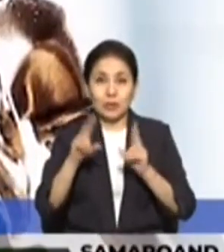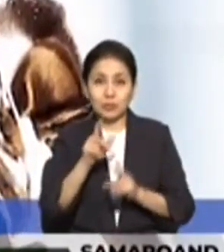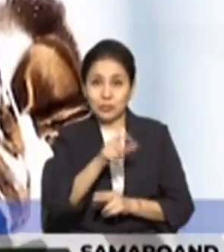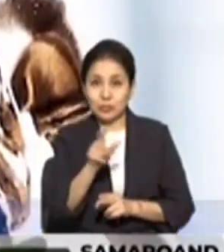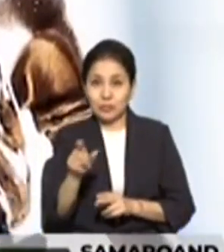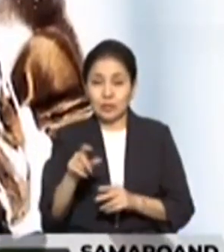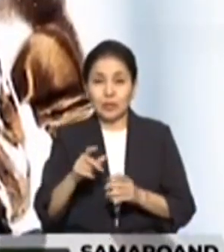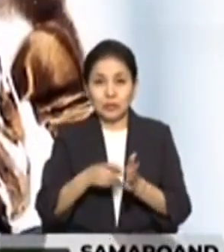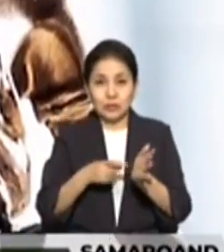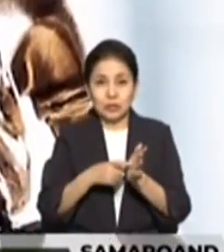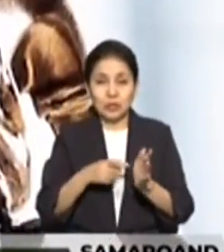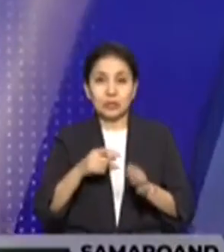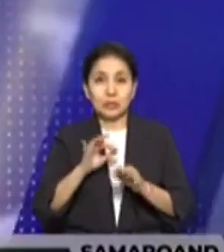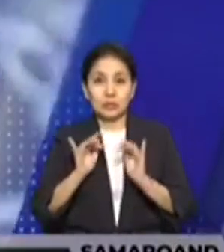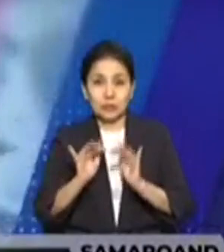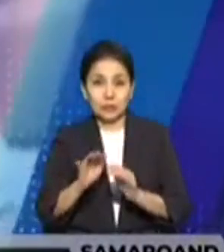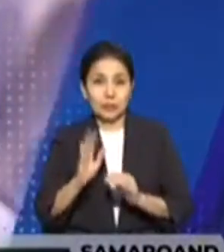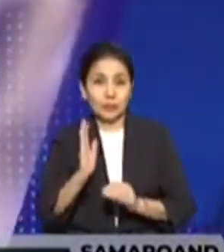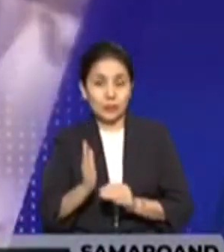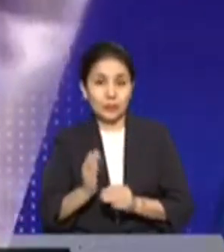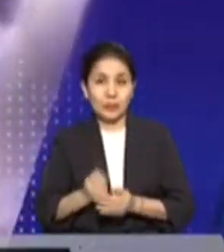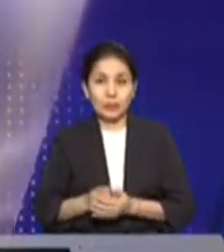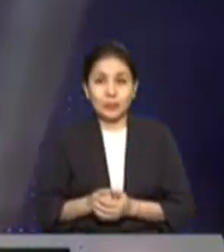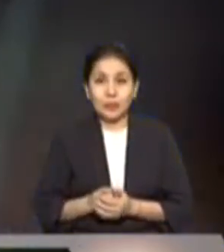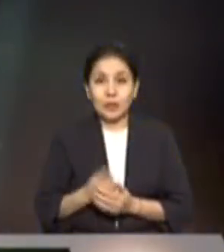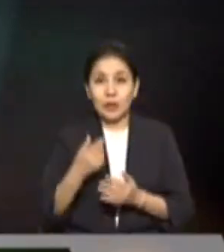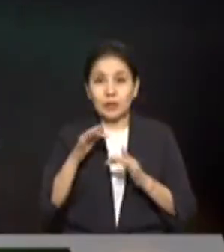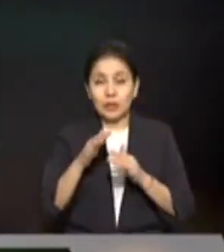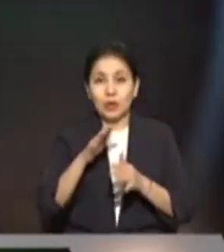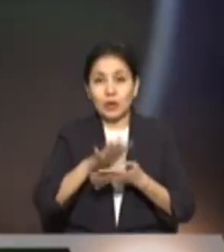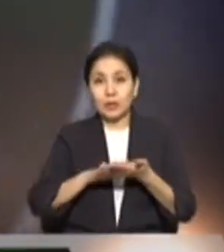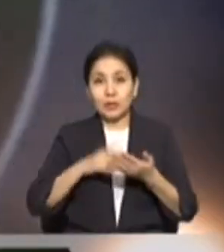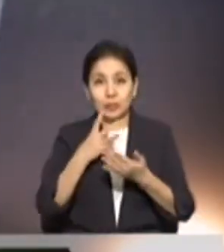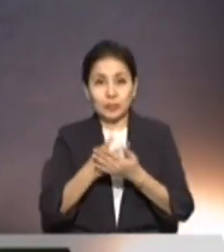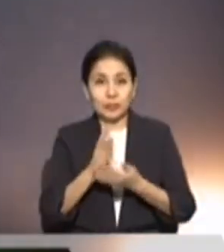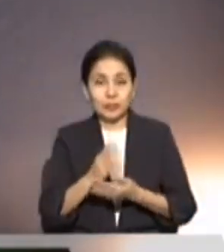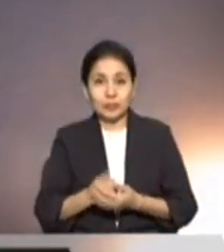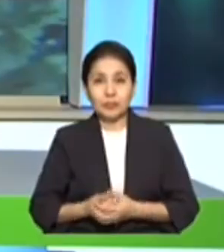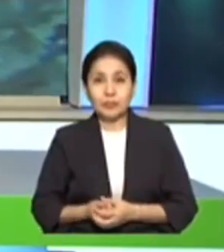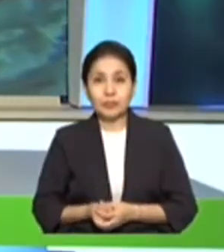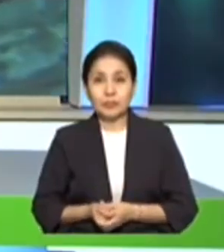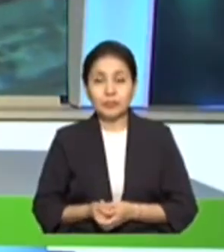shaxslarga nisbatan Jinoyat kodeksining tegishli moddalari bilan jinoyat ishlari qo'zg'atilib, tergov harakatlari olib borilmoqda.